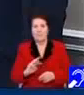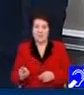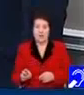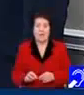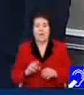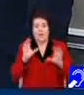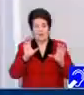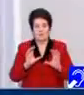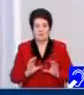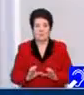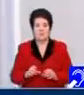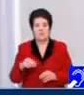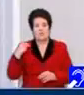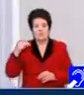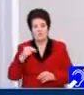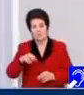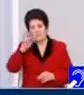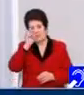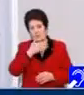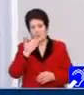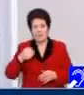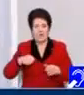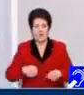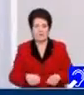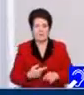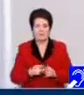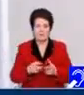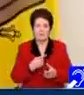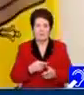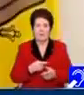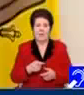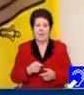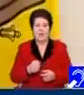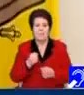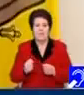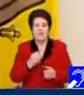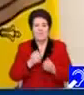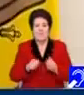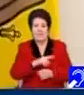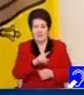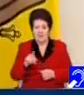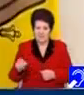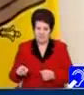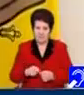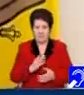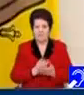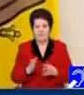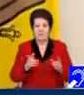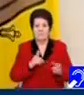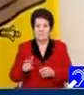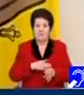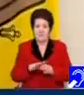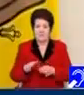potrivit Constituției, șeful statului nu are drept de veto la numirea miniștrilor. Fiecare dintre voi aveți nivelul de pregătire,